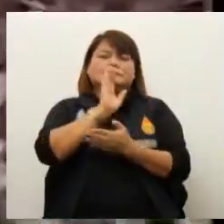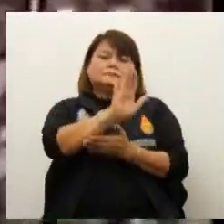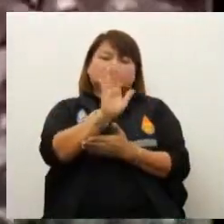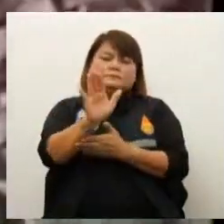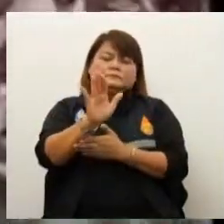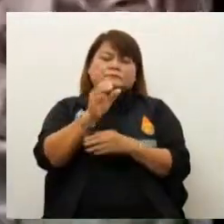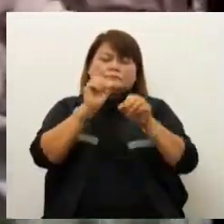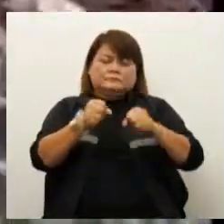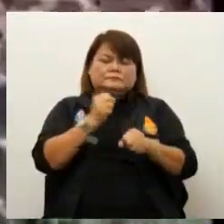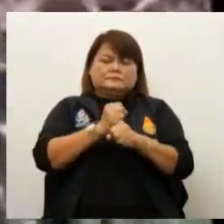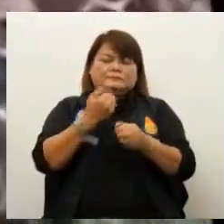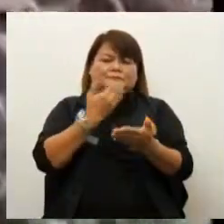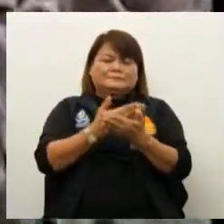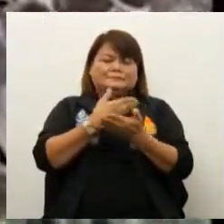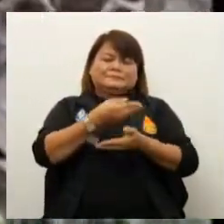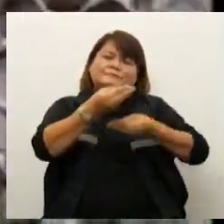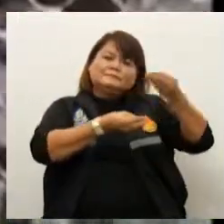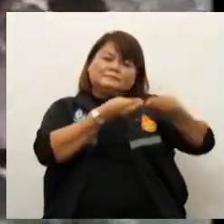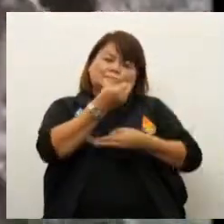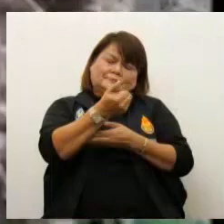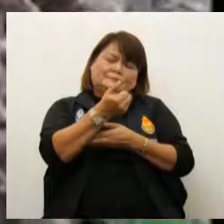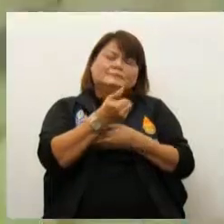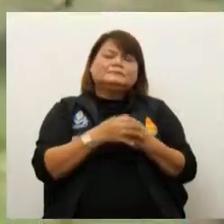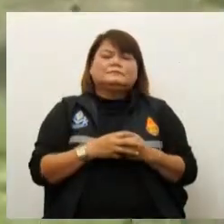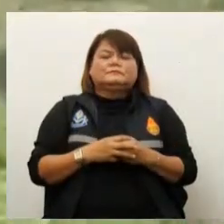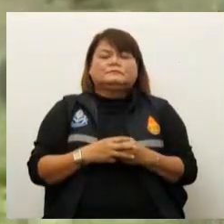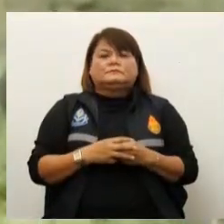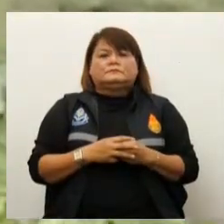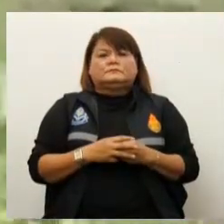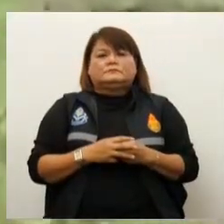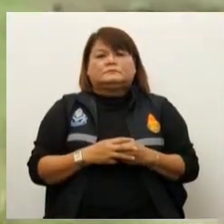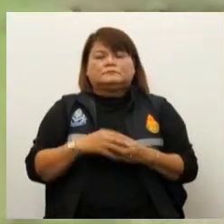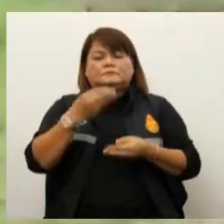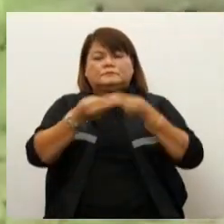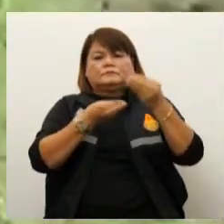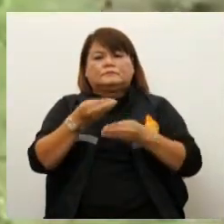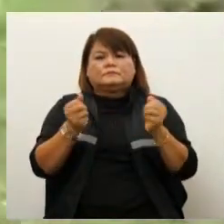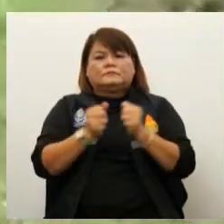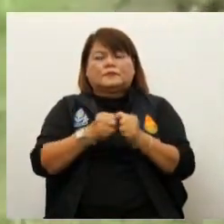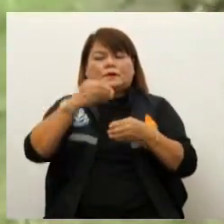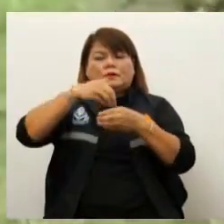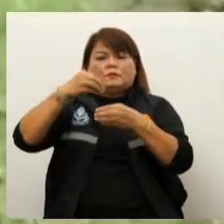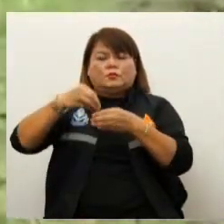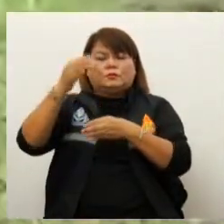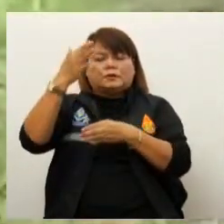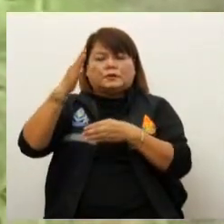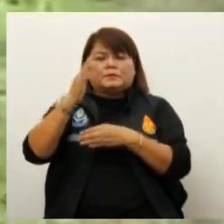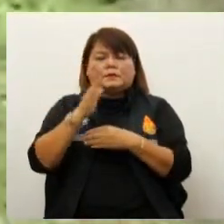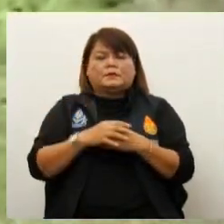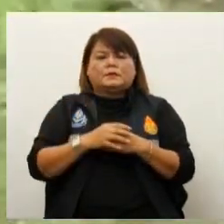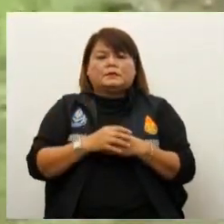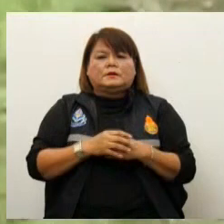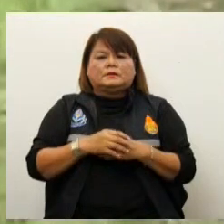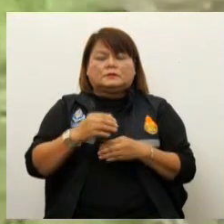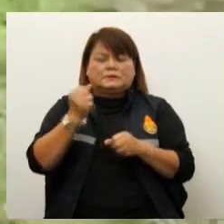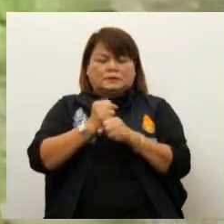ทำให้เรามีรายได้เสริมจากการนำแคปซูลผงฟ้าทลายโจรไปจำหน่ายทำปุ๋ยหมักจากใบไม้โดยการนำใบไม้